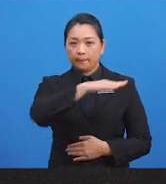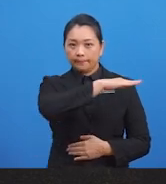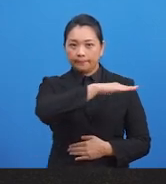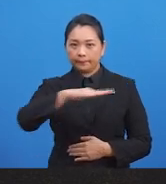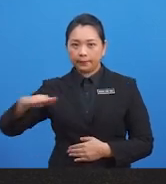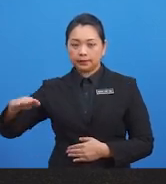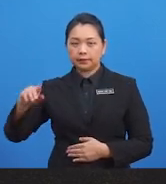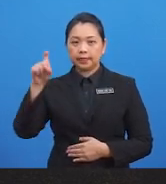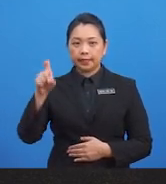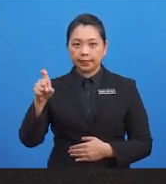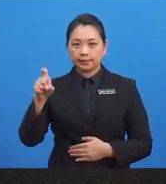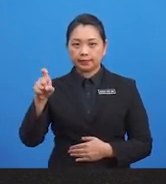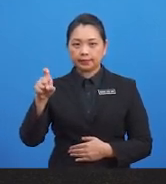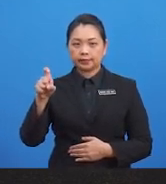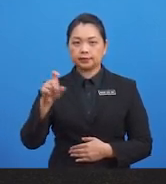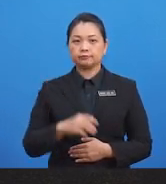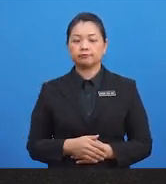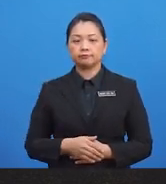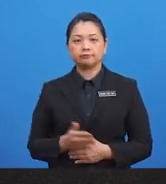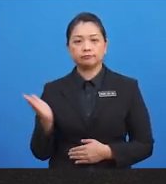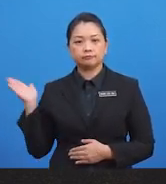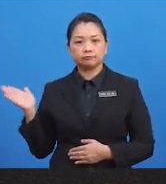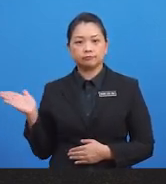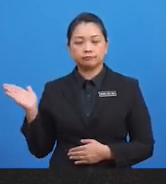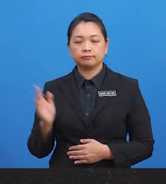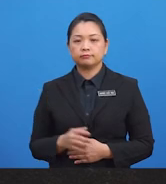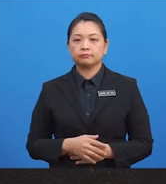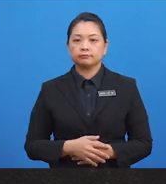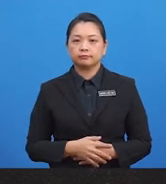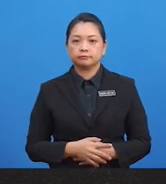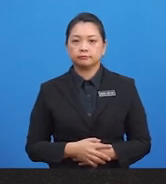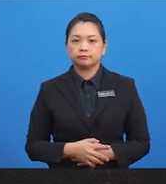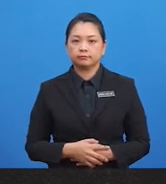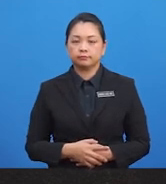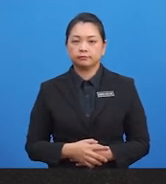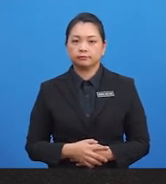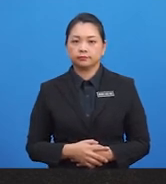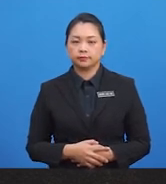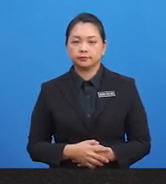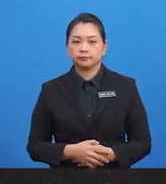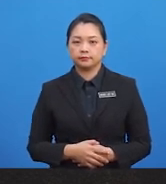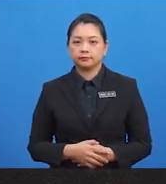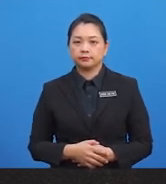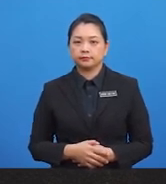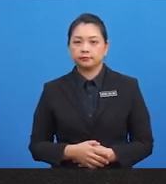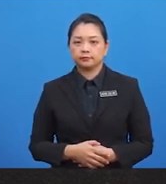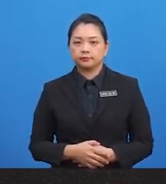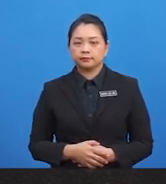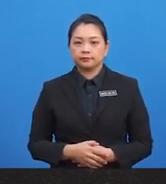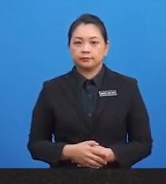Soalan A, paksi X dari X sama dengan negatif 2 hingga X sama dengan